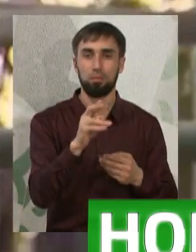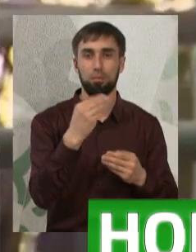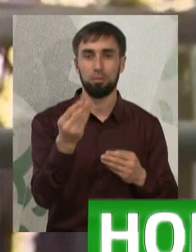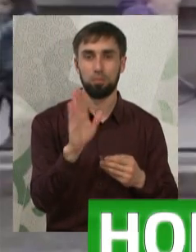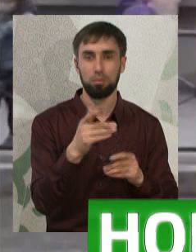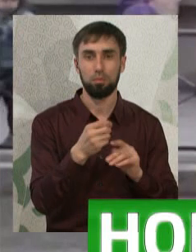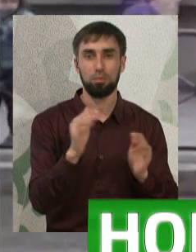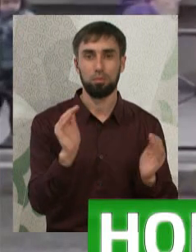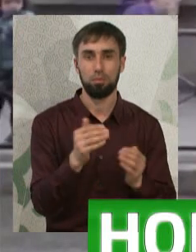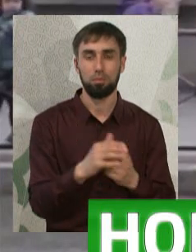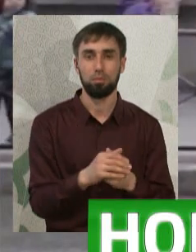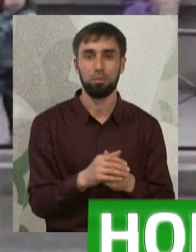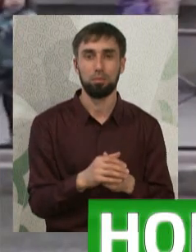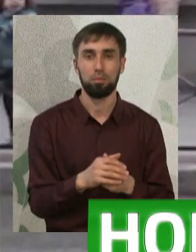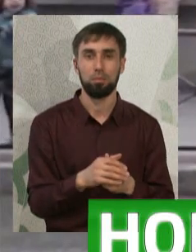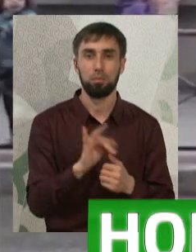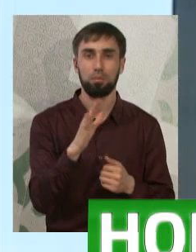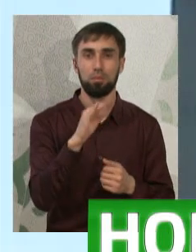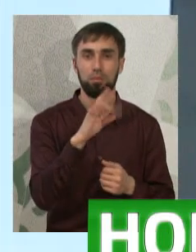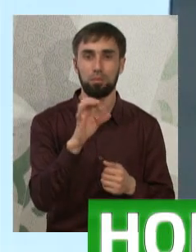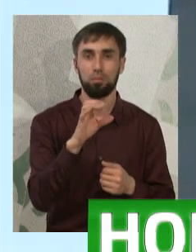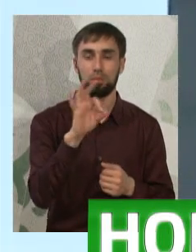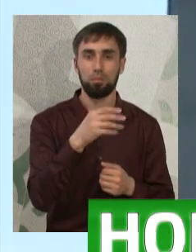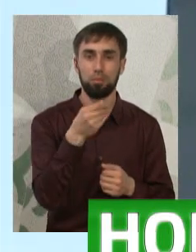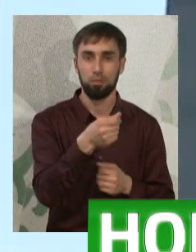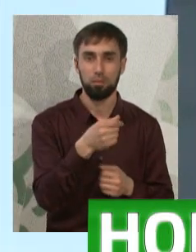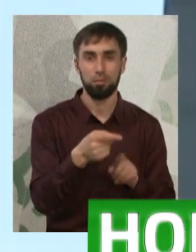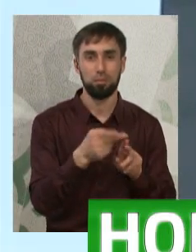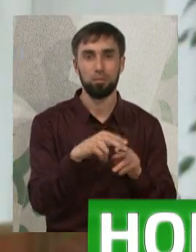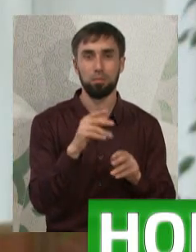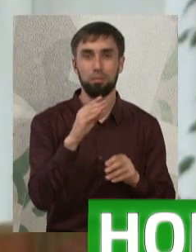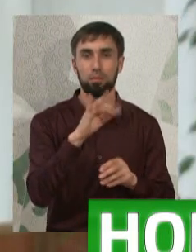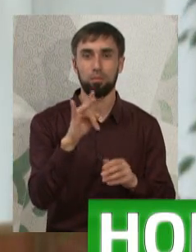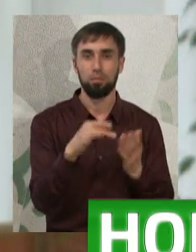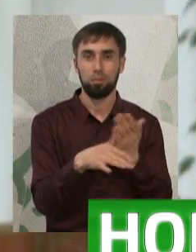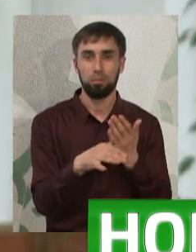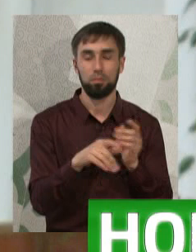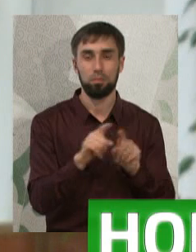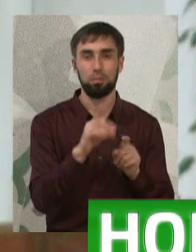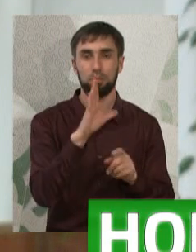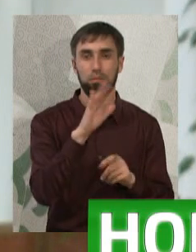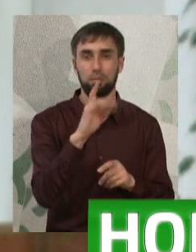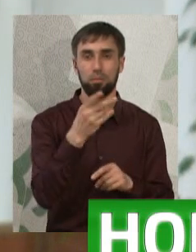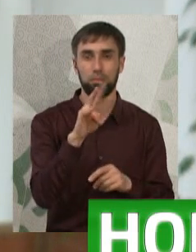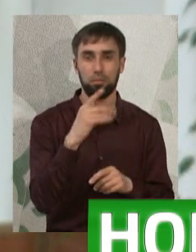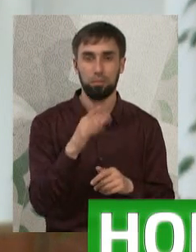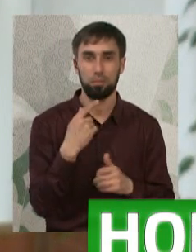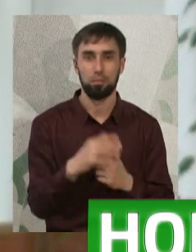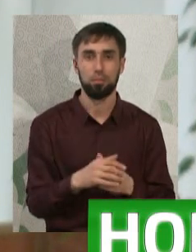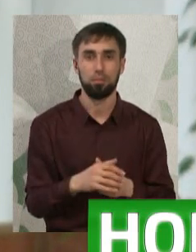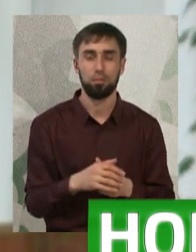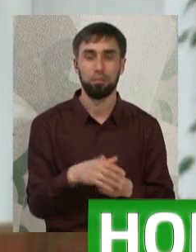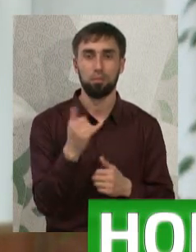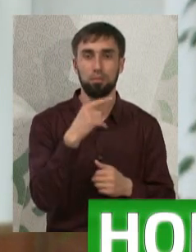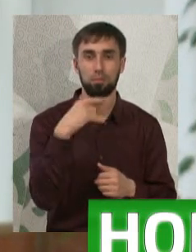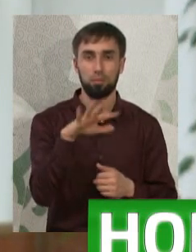года будут освобождены от уплаты взносов в резервный фонд ассоциации «Турпомощь». В России сейчас введена программа